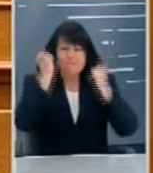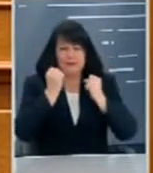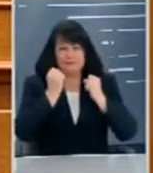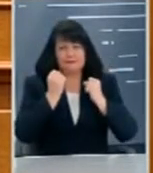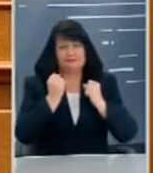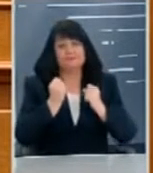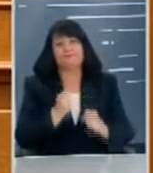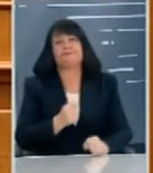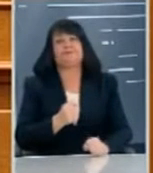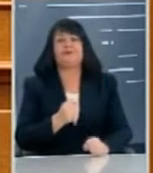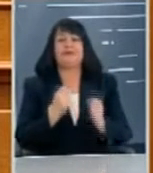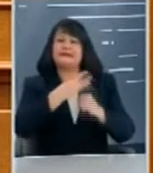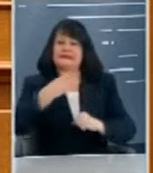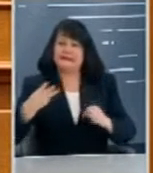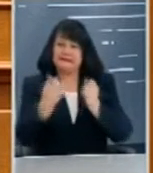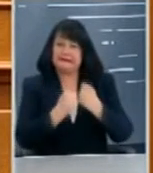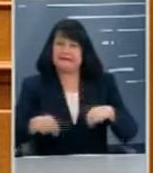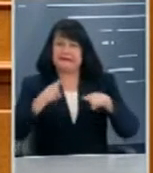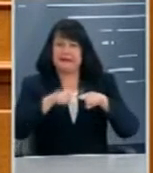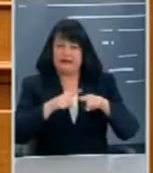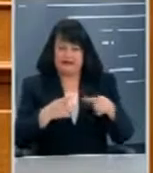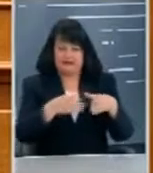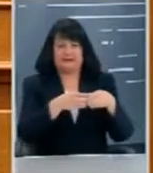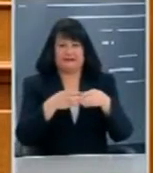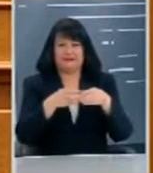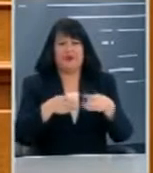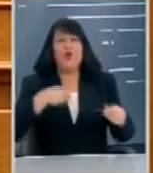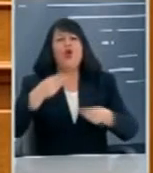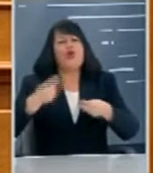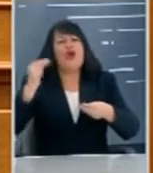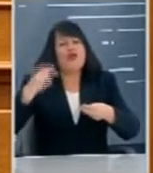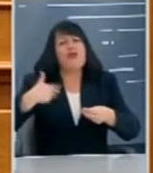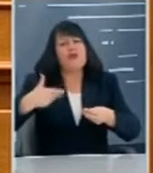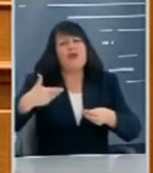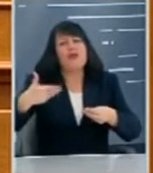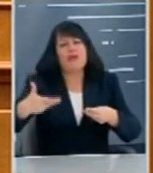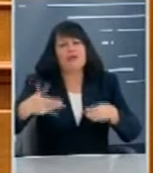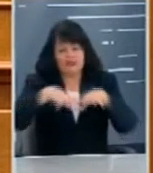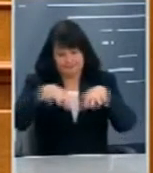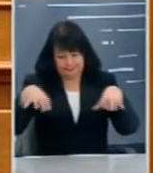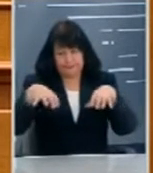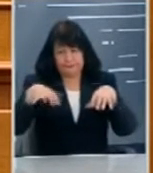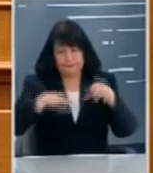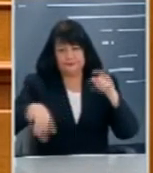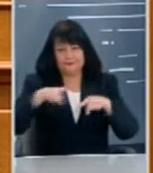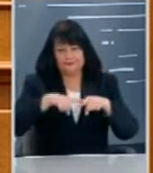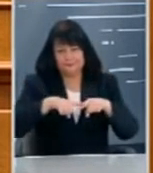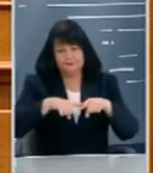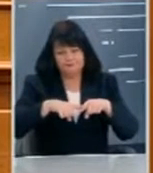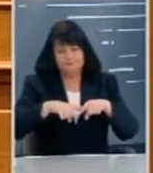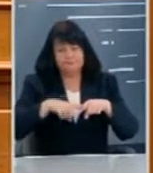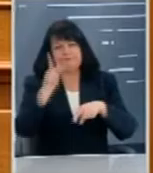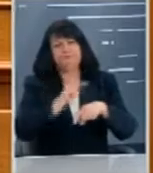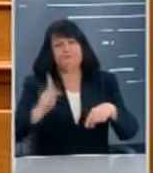Ο ΣΥΡΙΖΑ και η ΑΝΕΛ έταξαν τα πάντα στους πάντες, διχάζοντας και δηλητηριάζοντας την